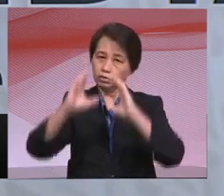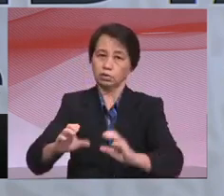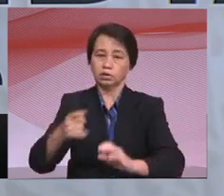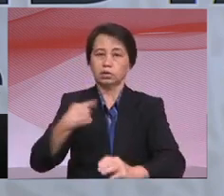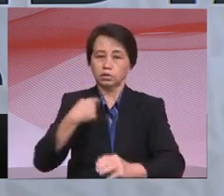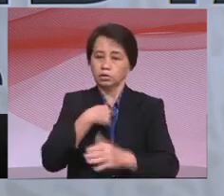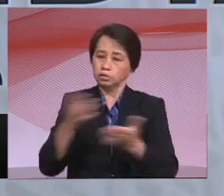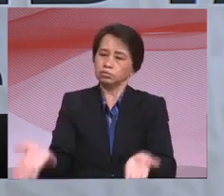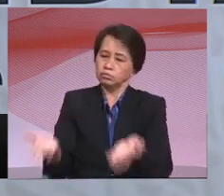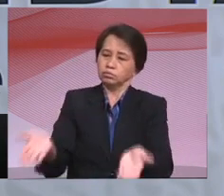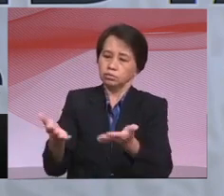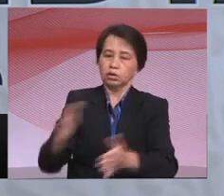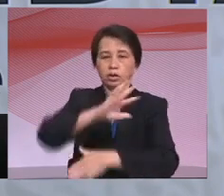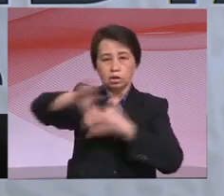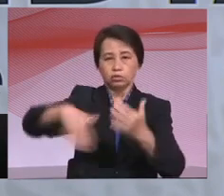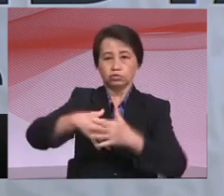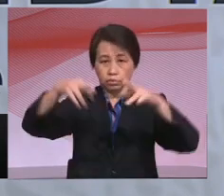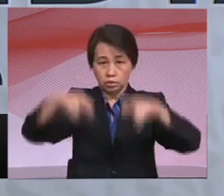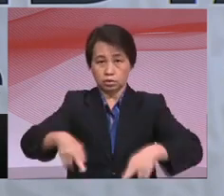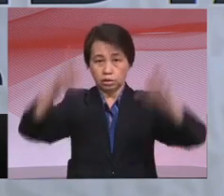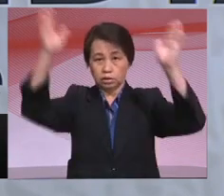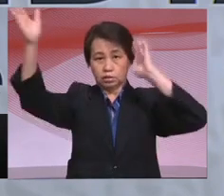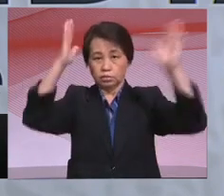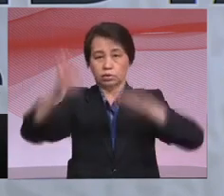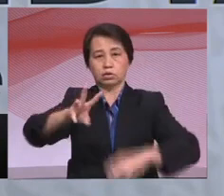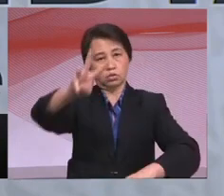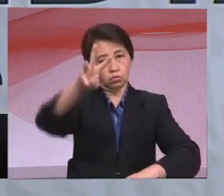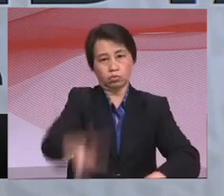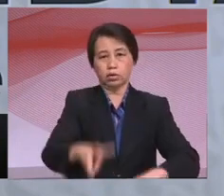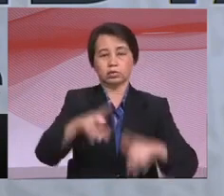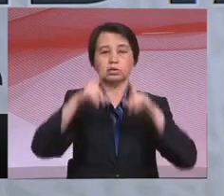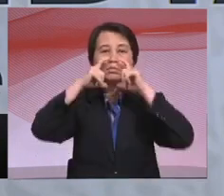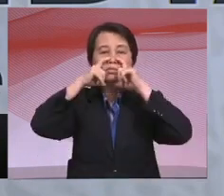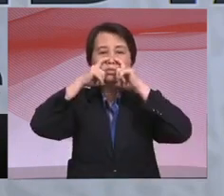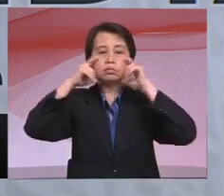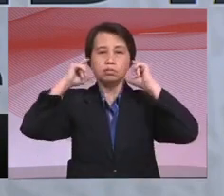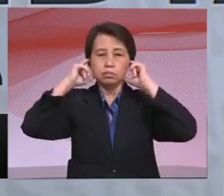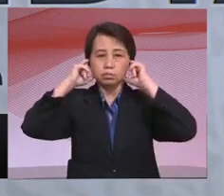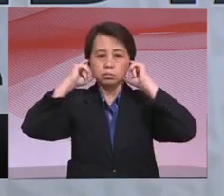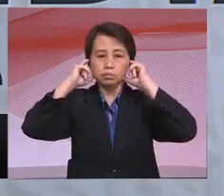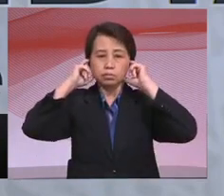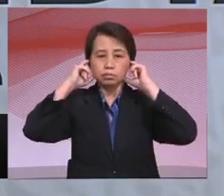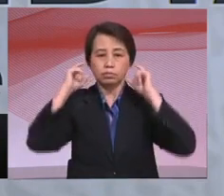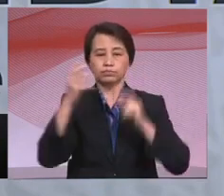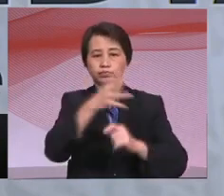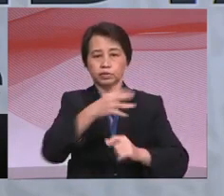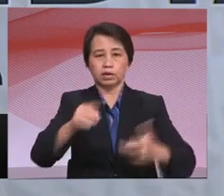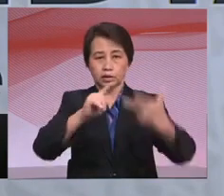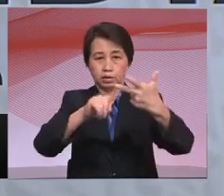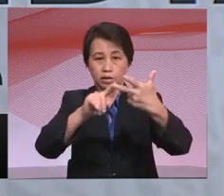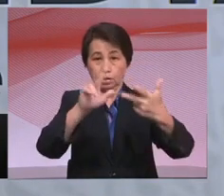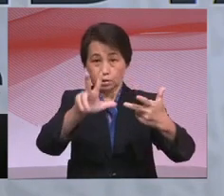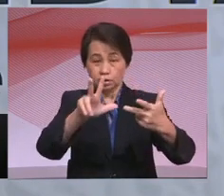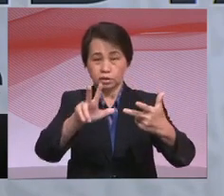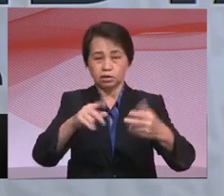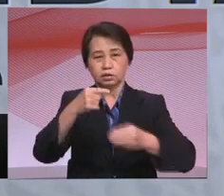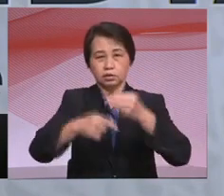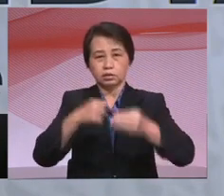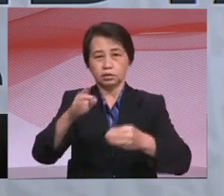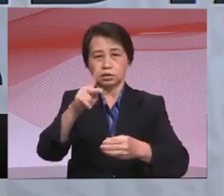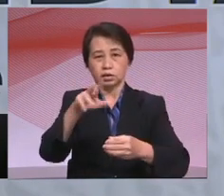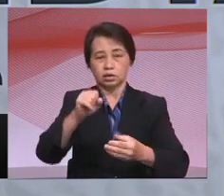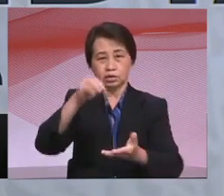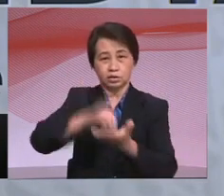kita menggalakkan semua rakyat Malaysia wajibkan mereka untuk memakai face mask. Dan yang ketiga, melihat kepada kes